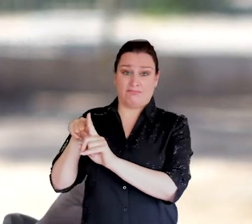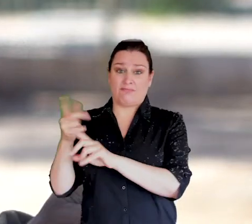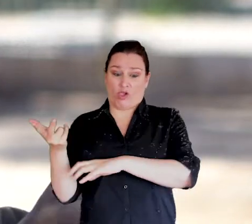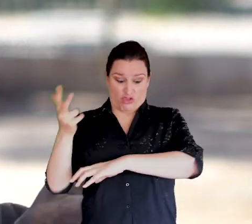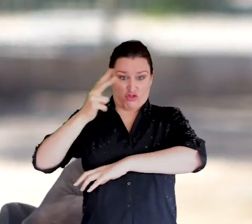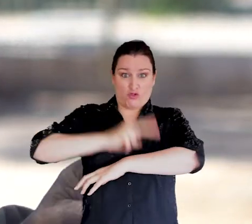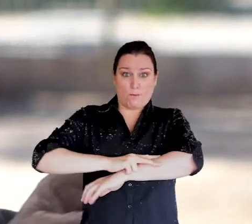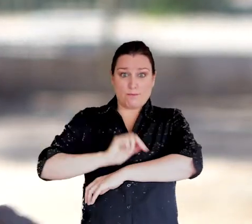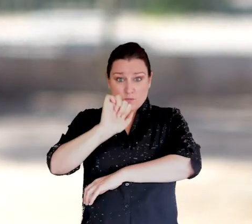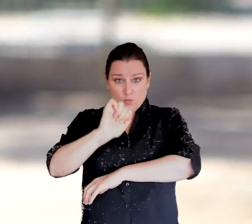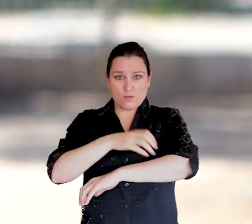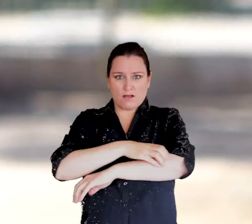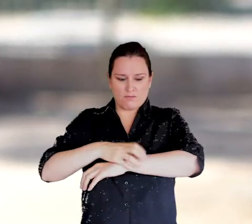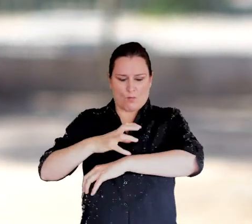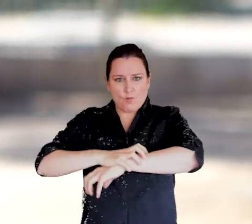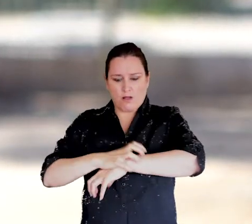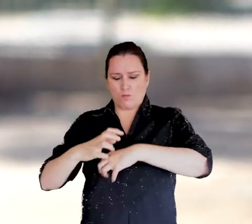doodmaak, dan gaat hy